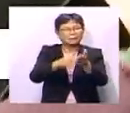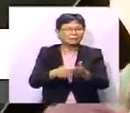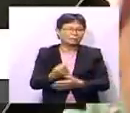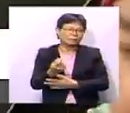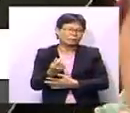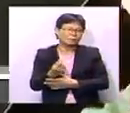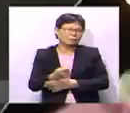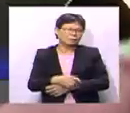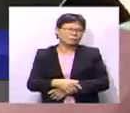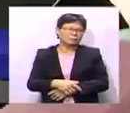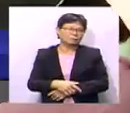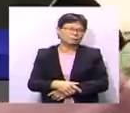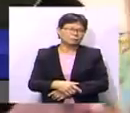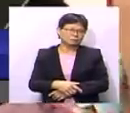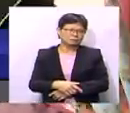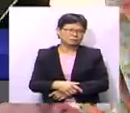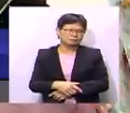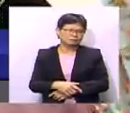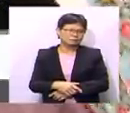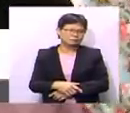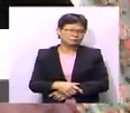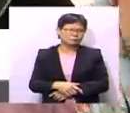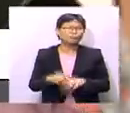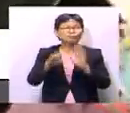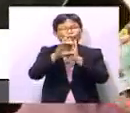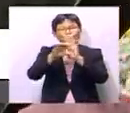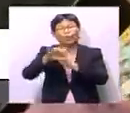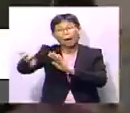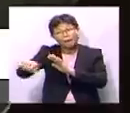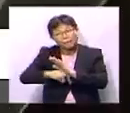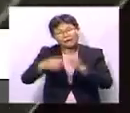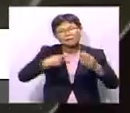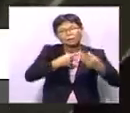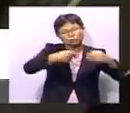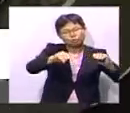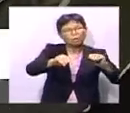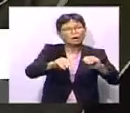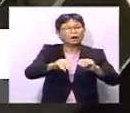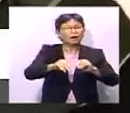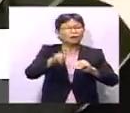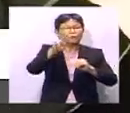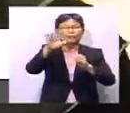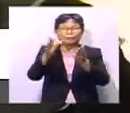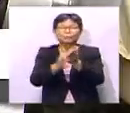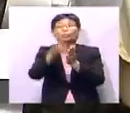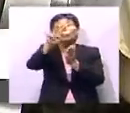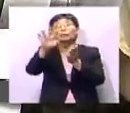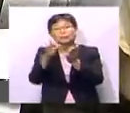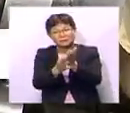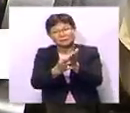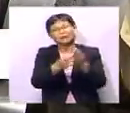adalah semacam mana. Dia misalnya dia ambil, kita jual 30 mesin. Satu.